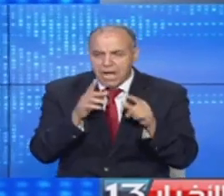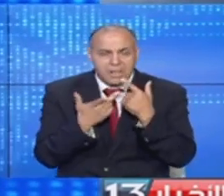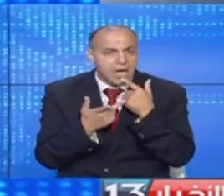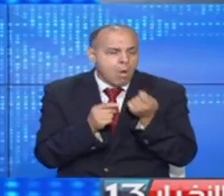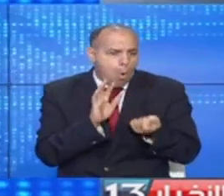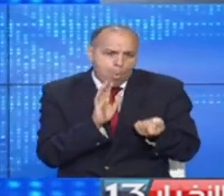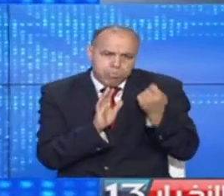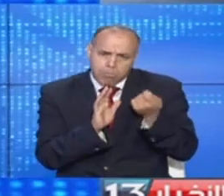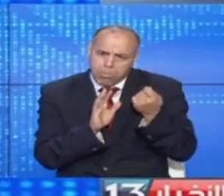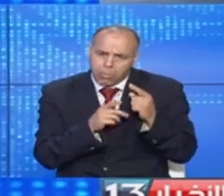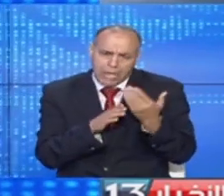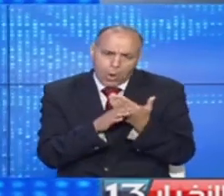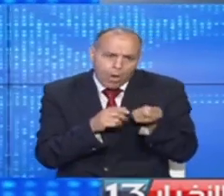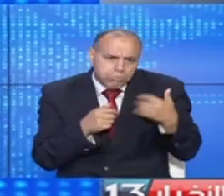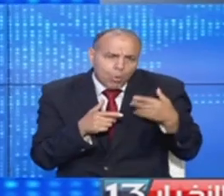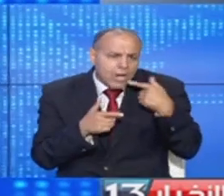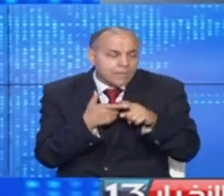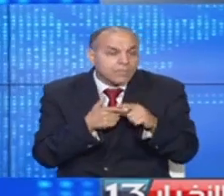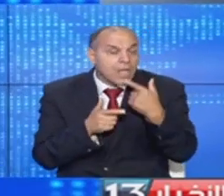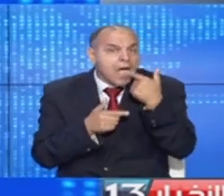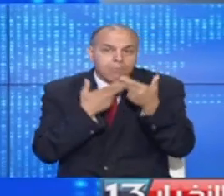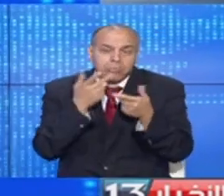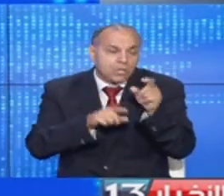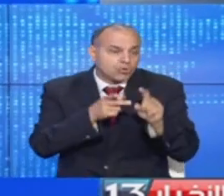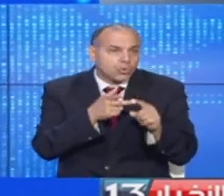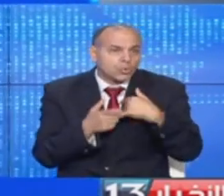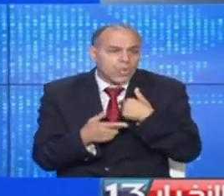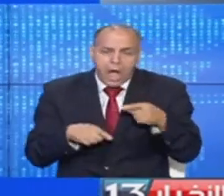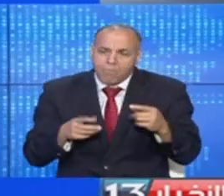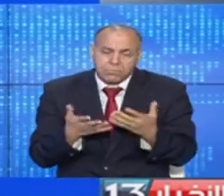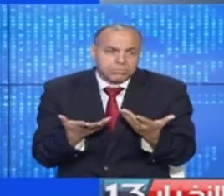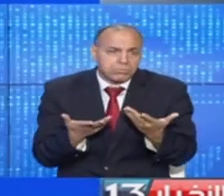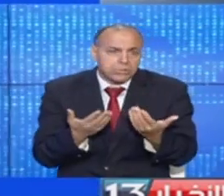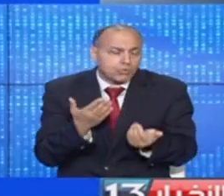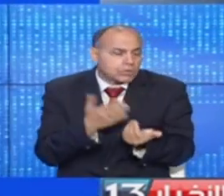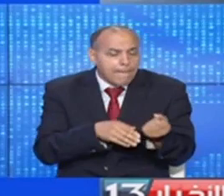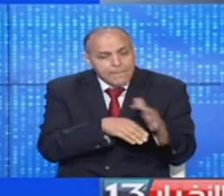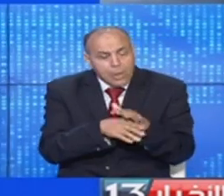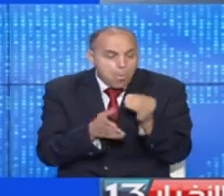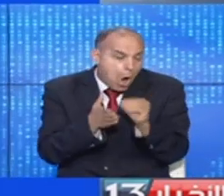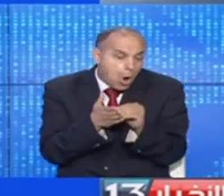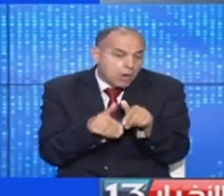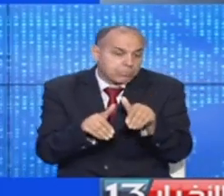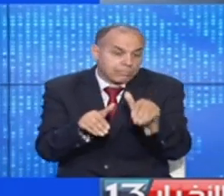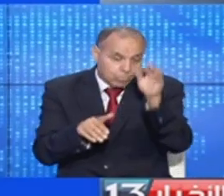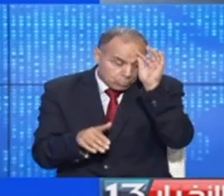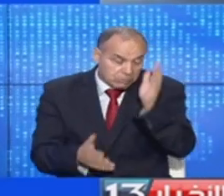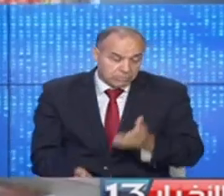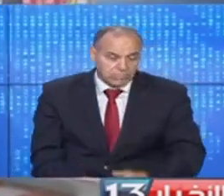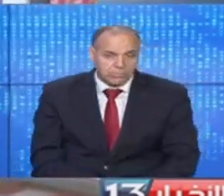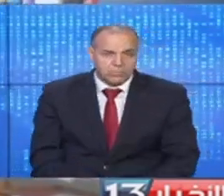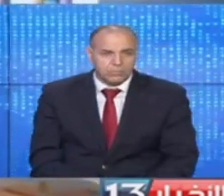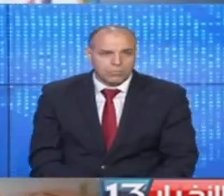ارتفاع اسعار المستلزمات المدرسيه فيما عبر البعض عن تخوفه من تطور الوضع الوبائي في تونس